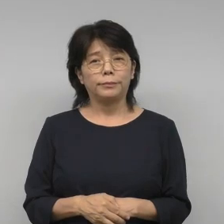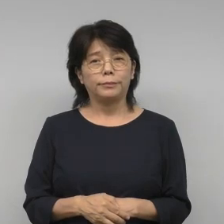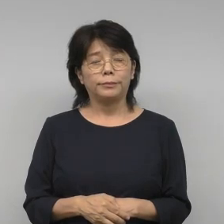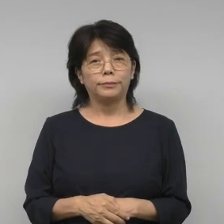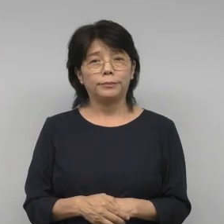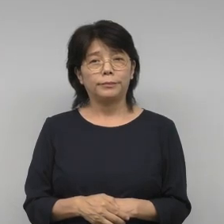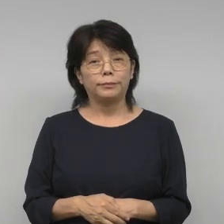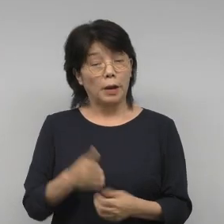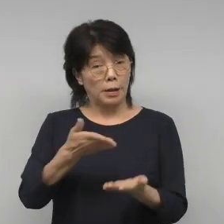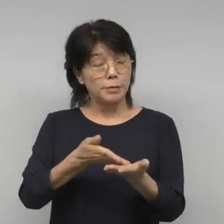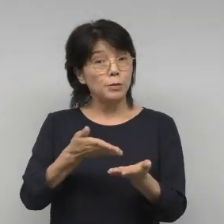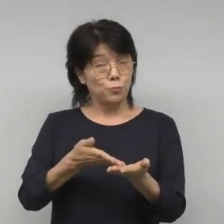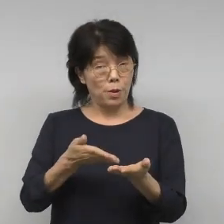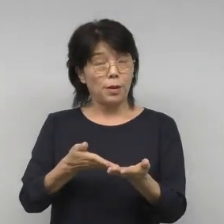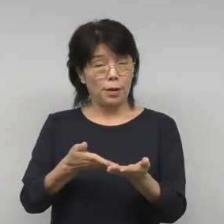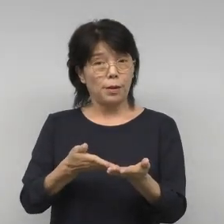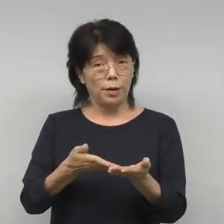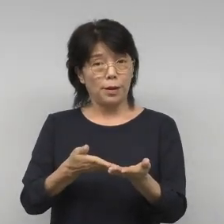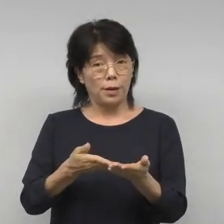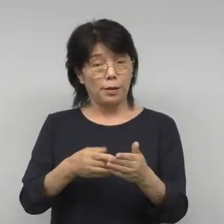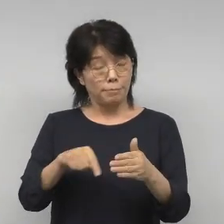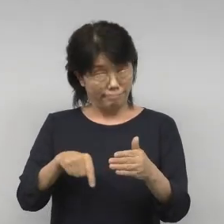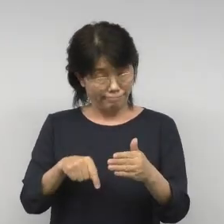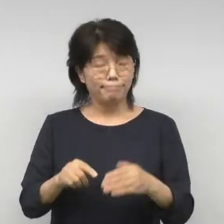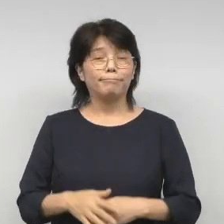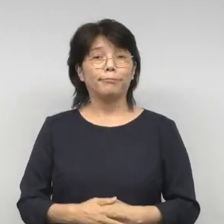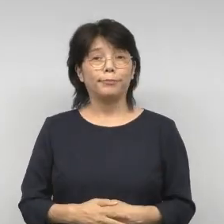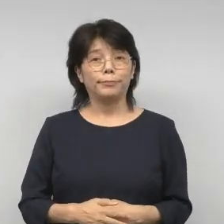では、説明の中身に入ります。